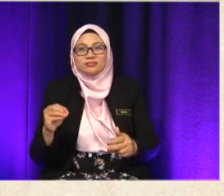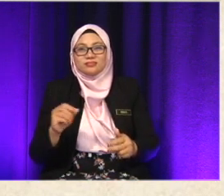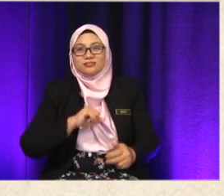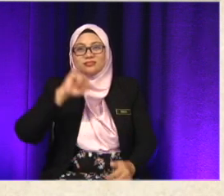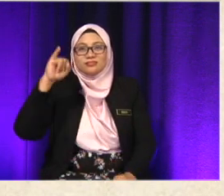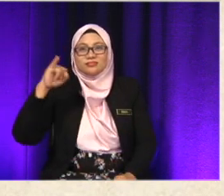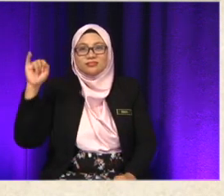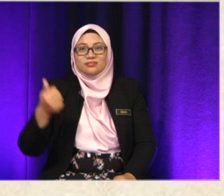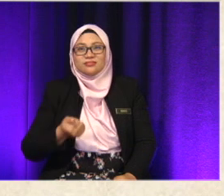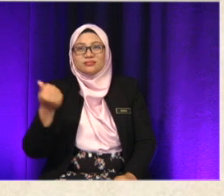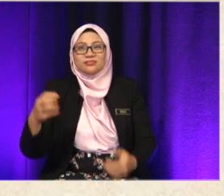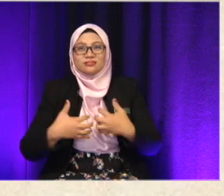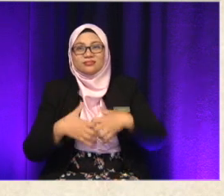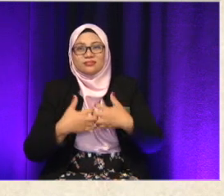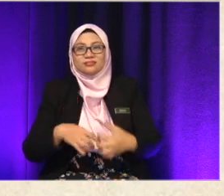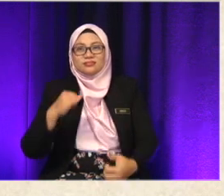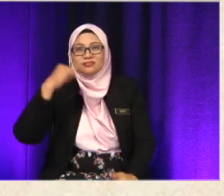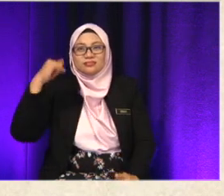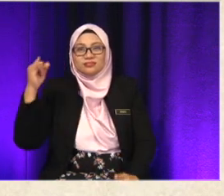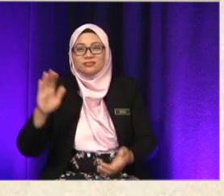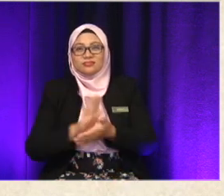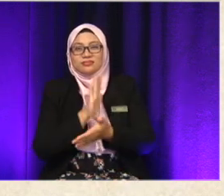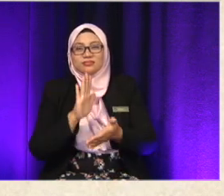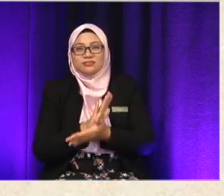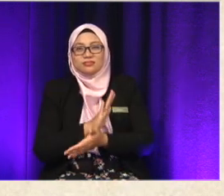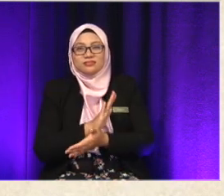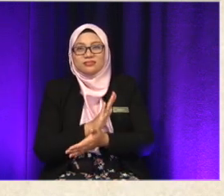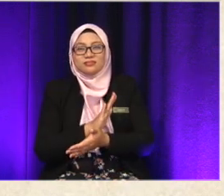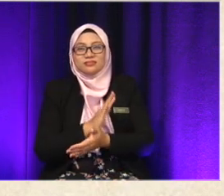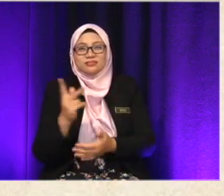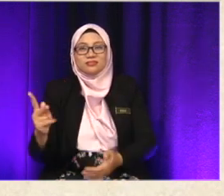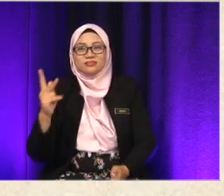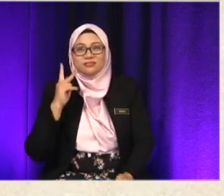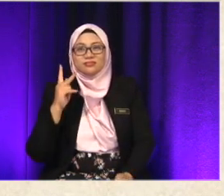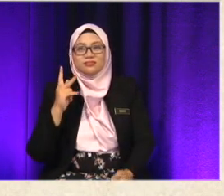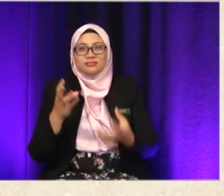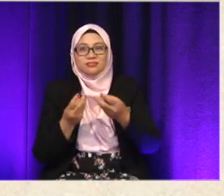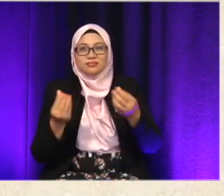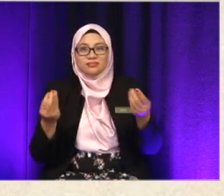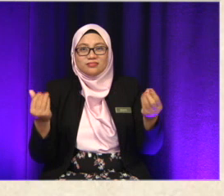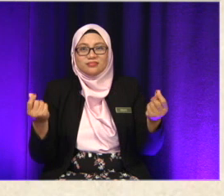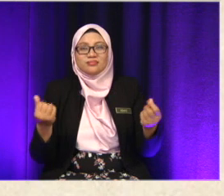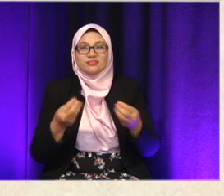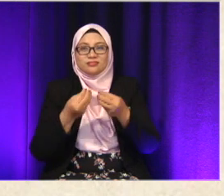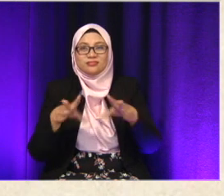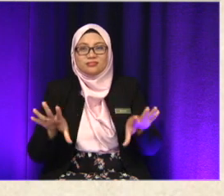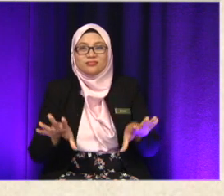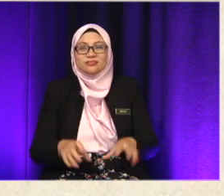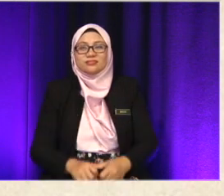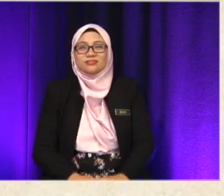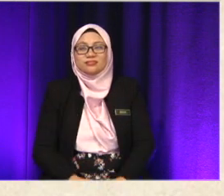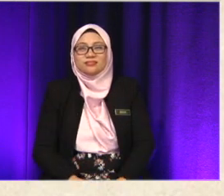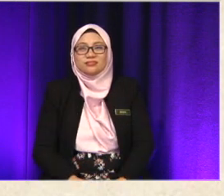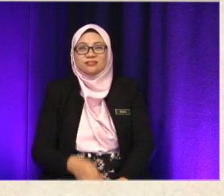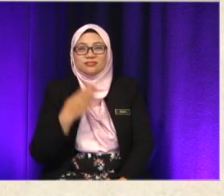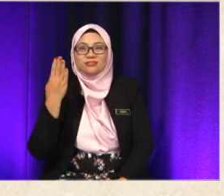mesin, industri kertas, pemuat, penghancur. Penghancur ni kita biasa tengok kan, yang orang selalu duk hancurkan kayu